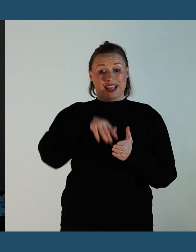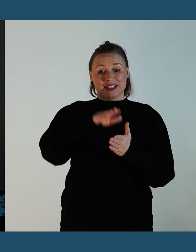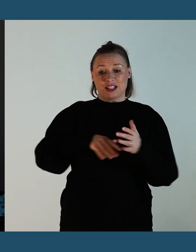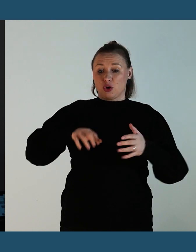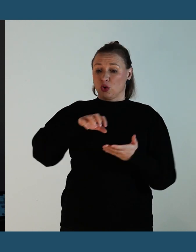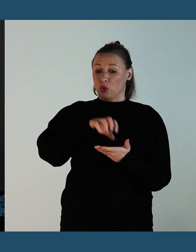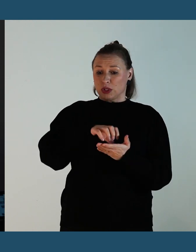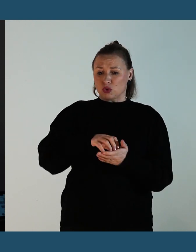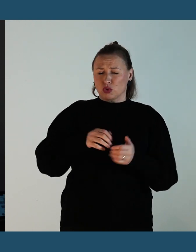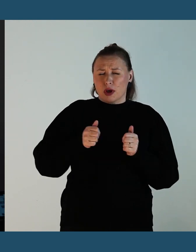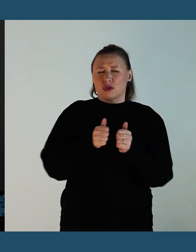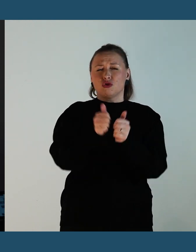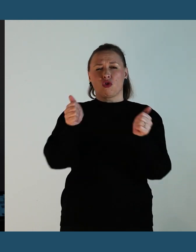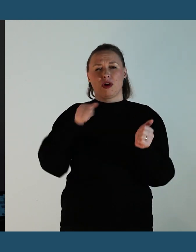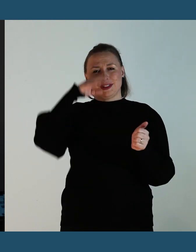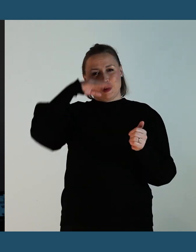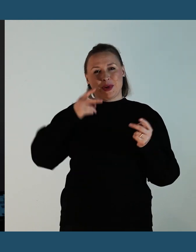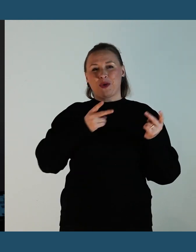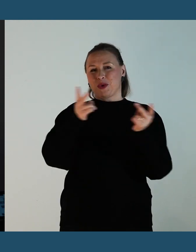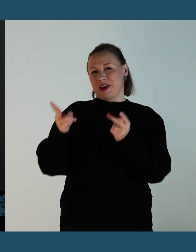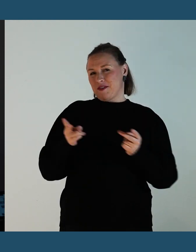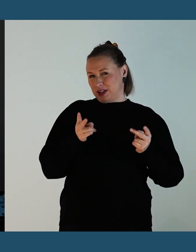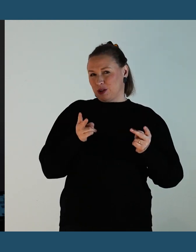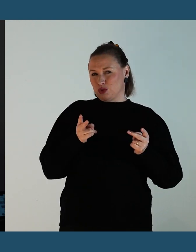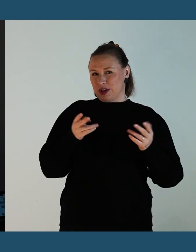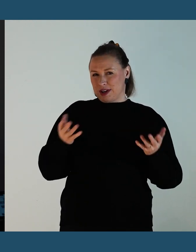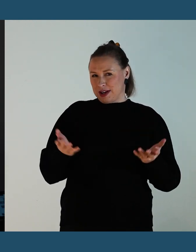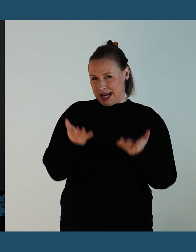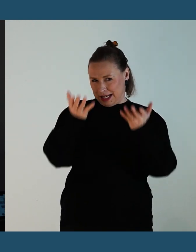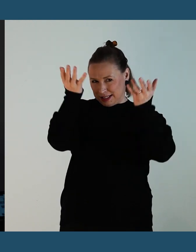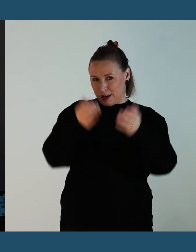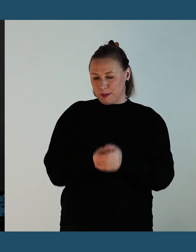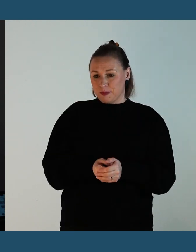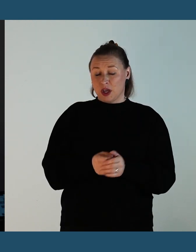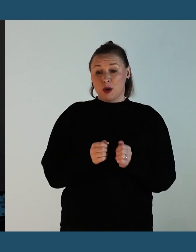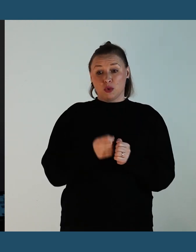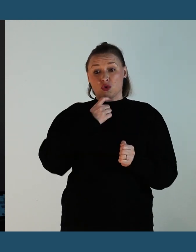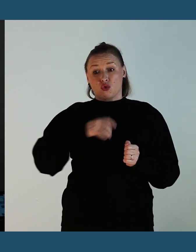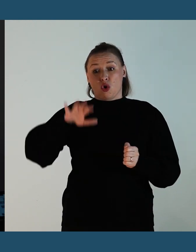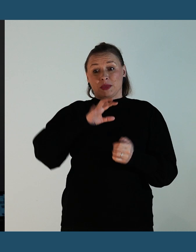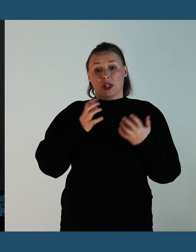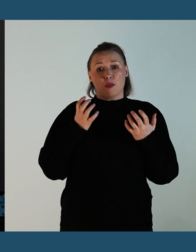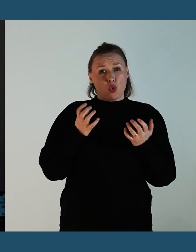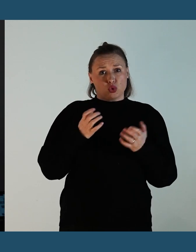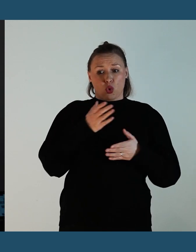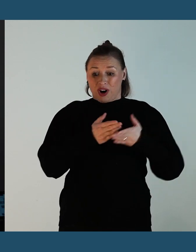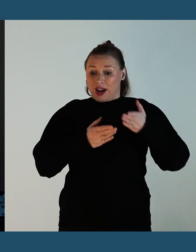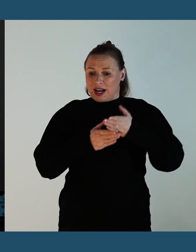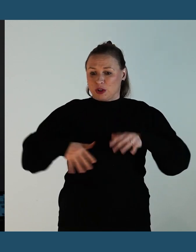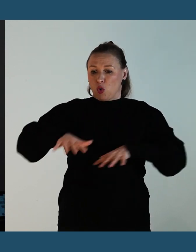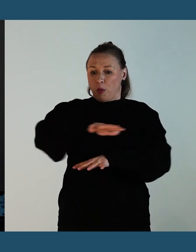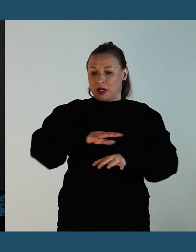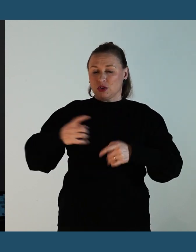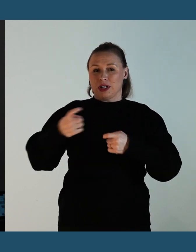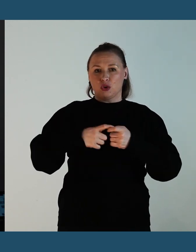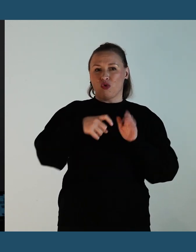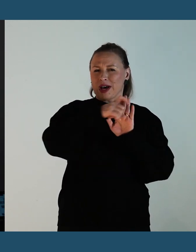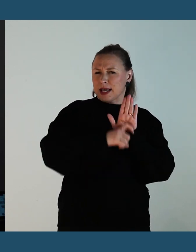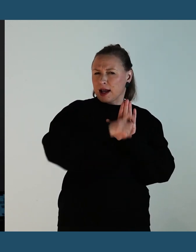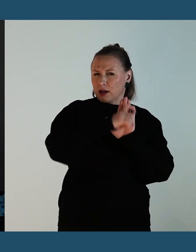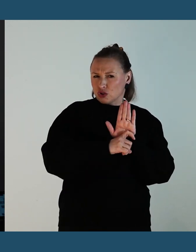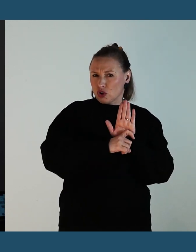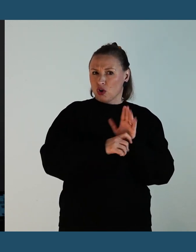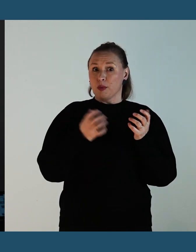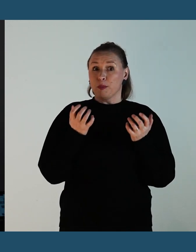ihmisen yhdenvertaisuutta. Suomesta kuitenkin puuttuu rakennetun ympäristön osalta sääntely, joka velvoittaa edistämään jo